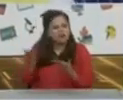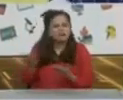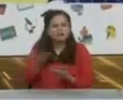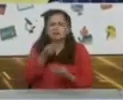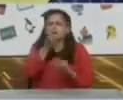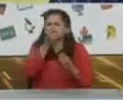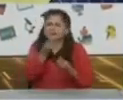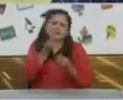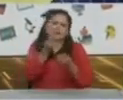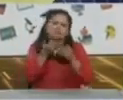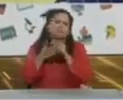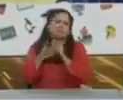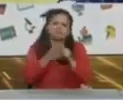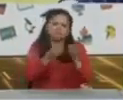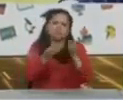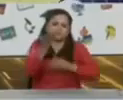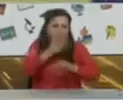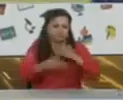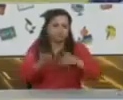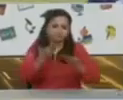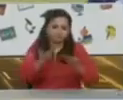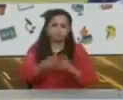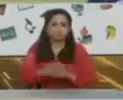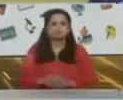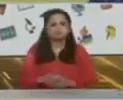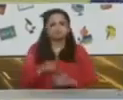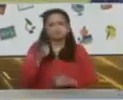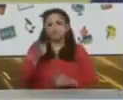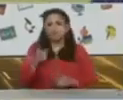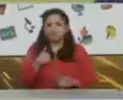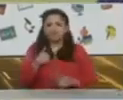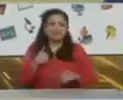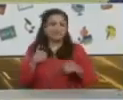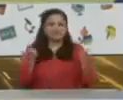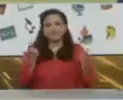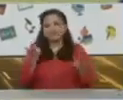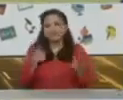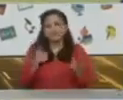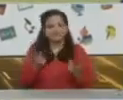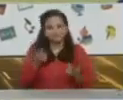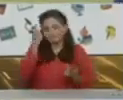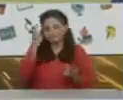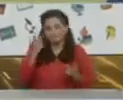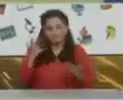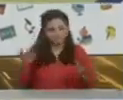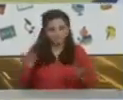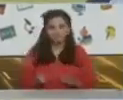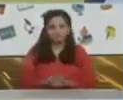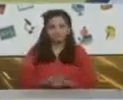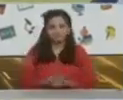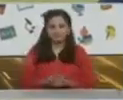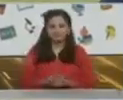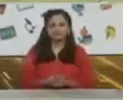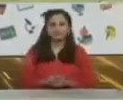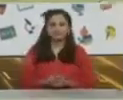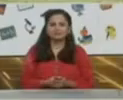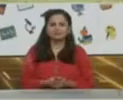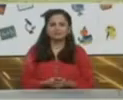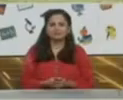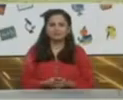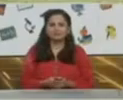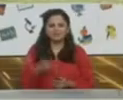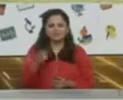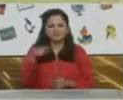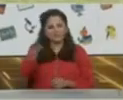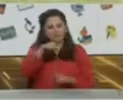हमारा मार्गदर्शन करें। मैं समझ नहीं पा रहा हूं कि मैं ये